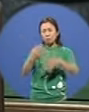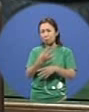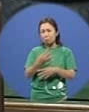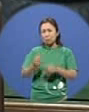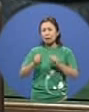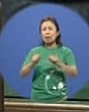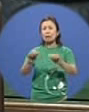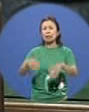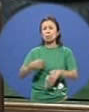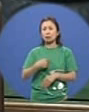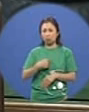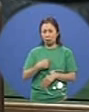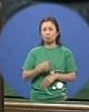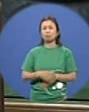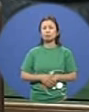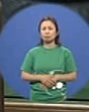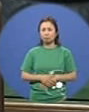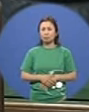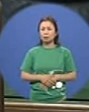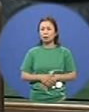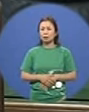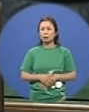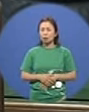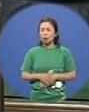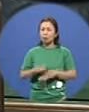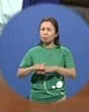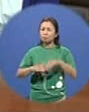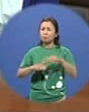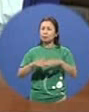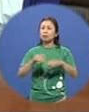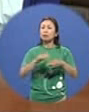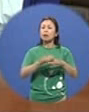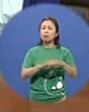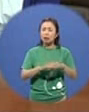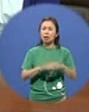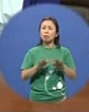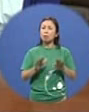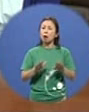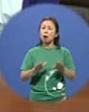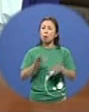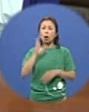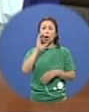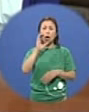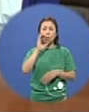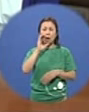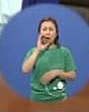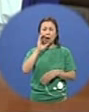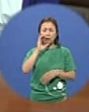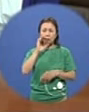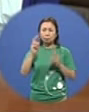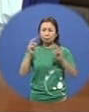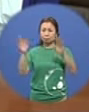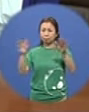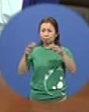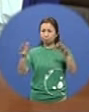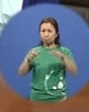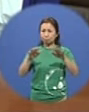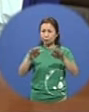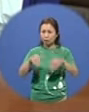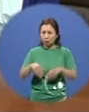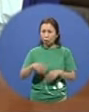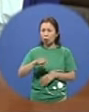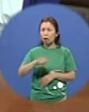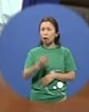やってきましたねあはいでこれも随分積み重なりましてえ和歌山では私が就任以来ですねあの都合